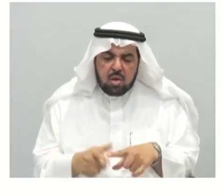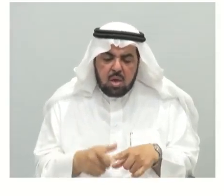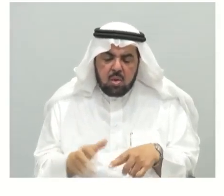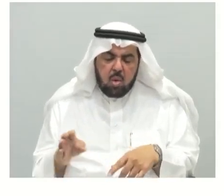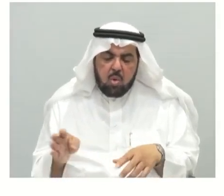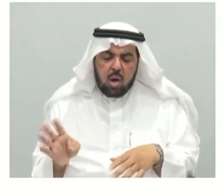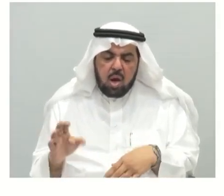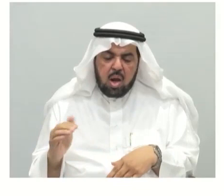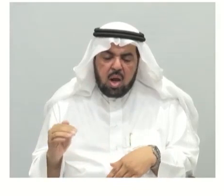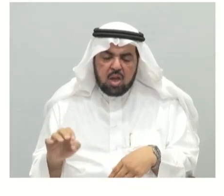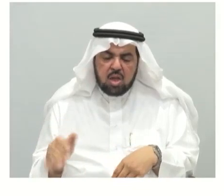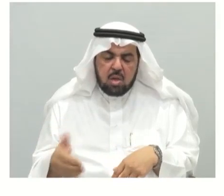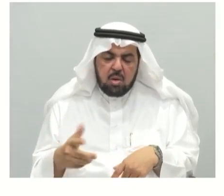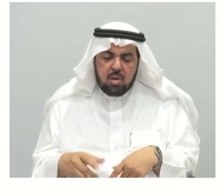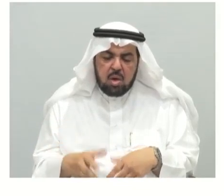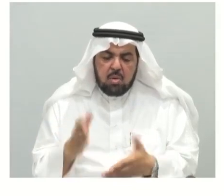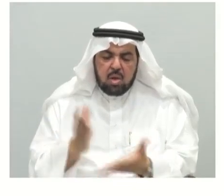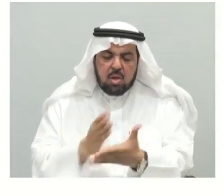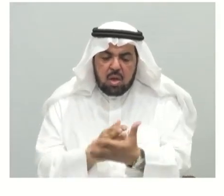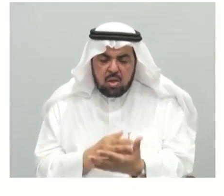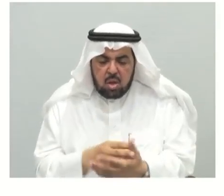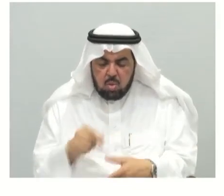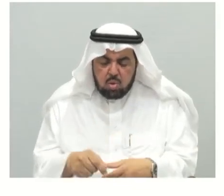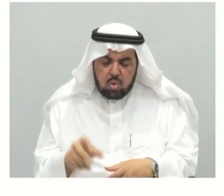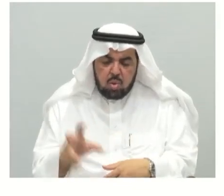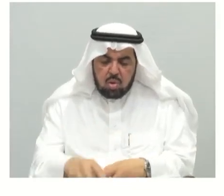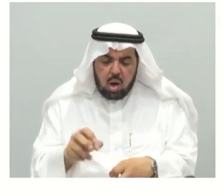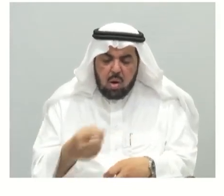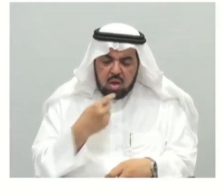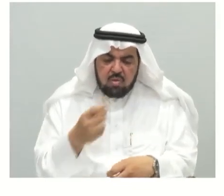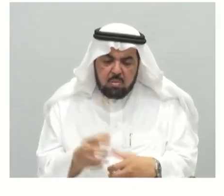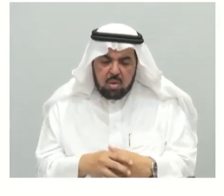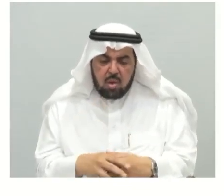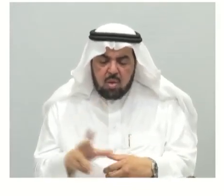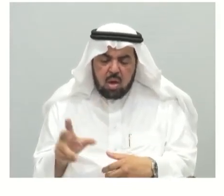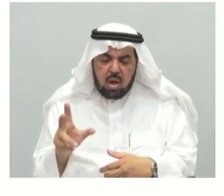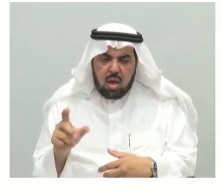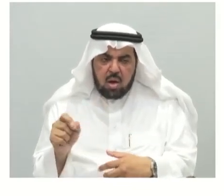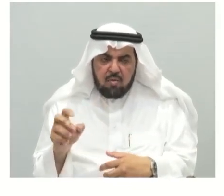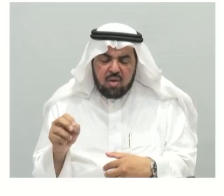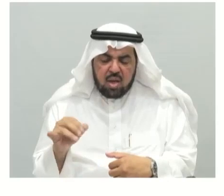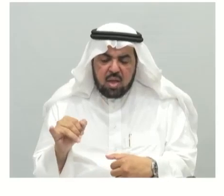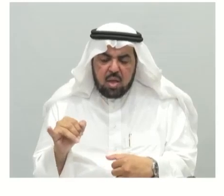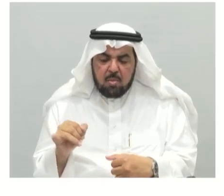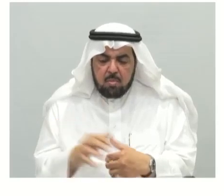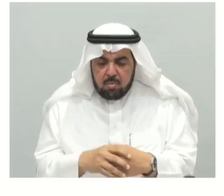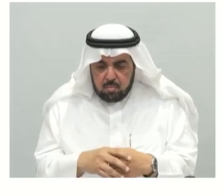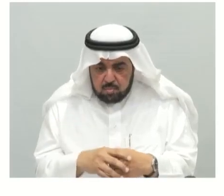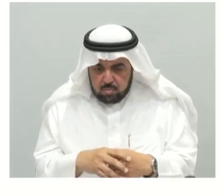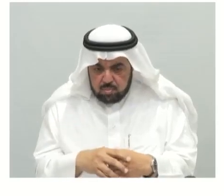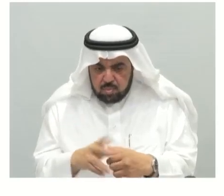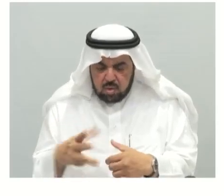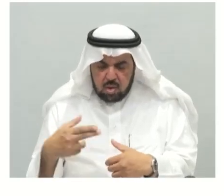والحشرات من من حيث التقسيم وجود اللواقط الفميه والفقي نلاحظ